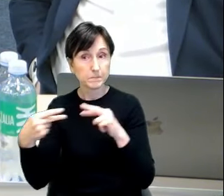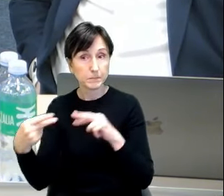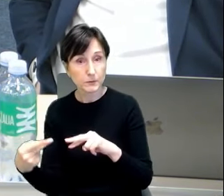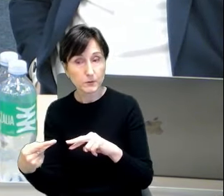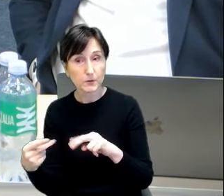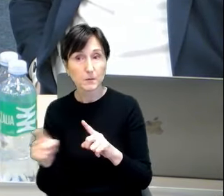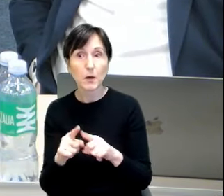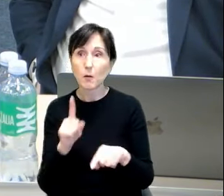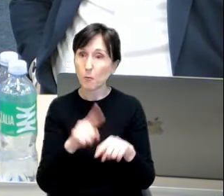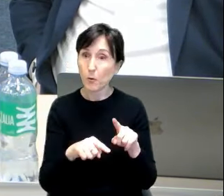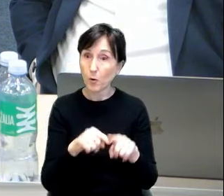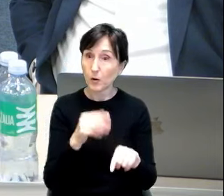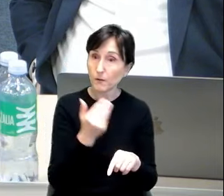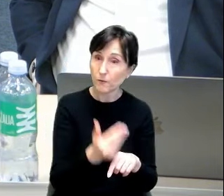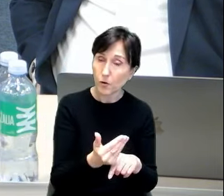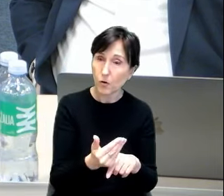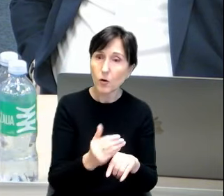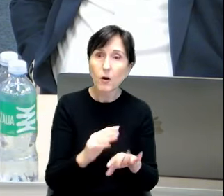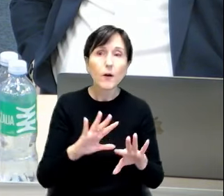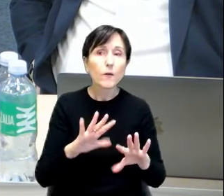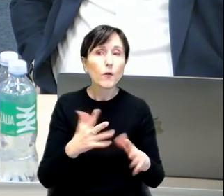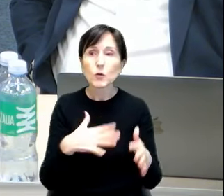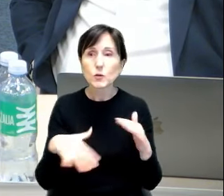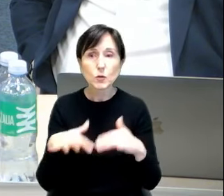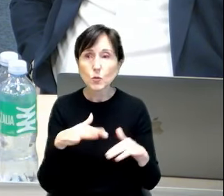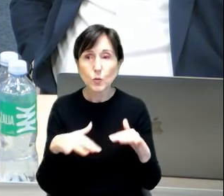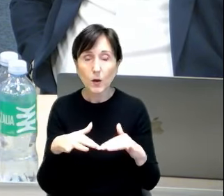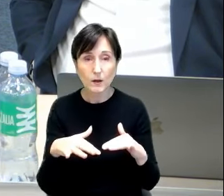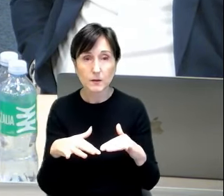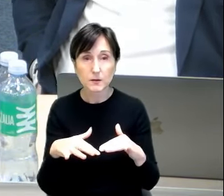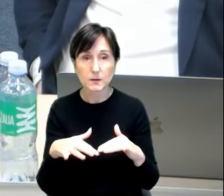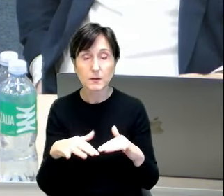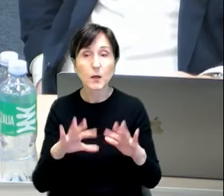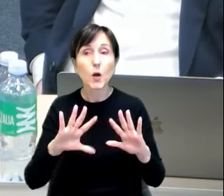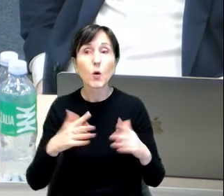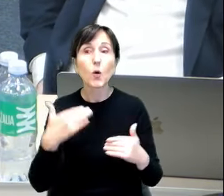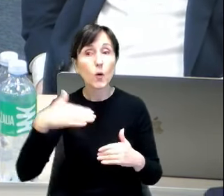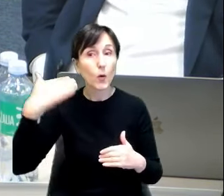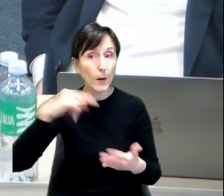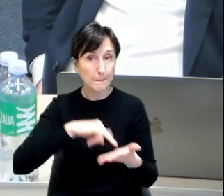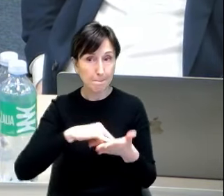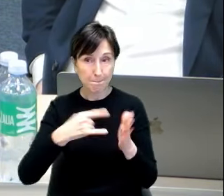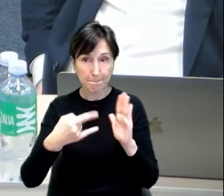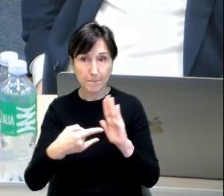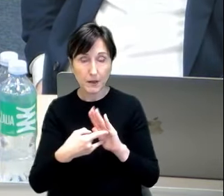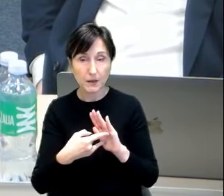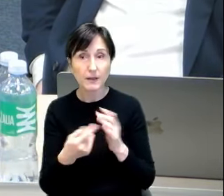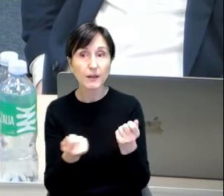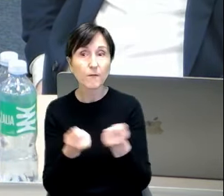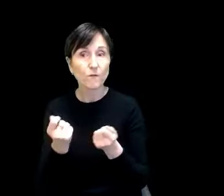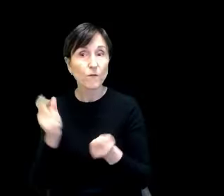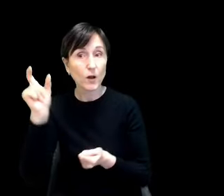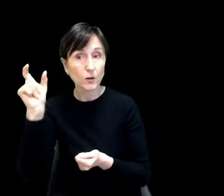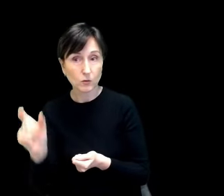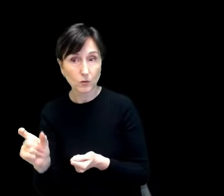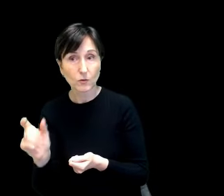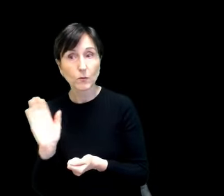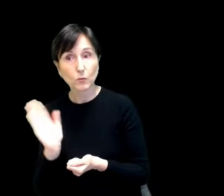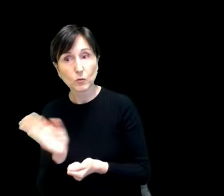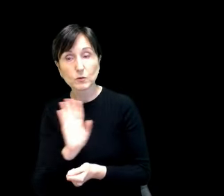motyvais kas vyksta šioje ligonėje ir kokios planuojamos permainos vadovo lygm ačiū